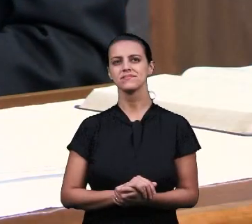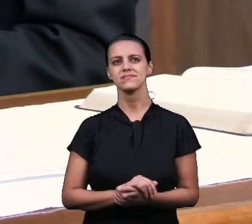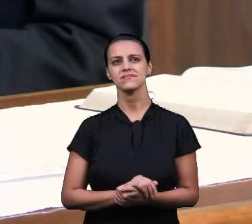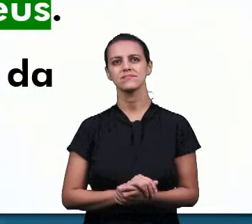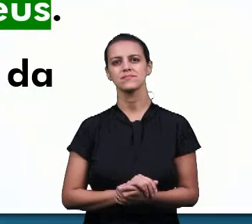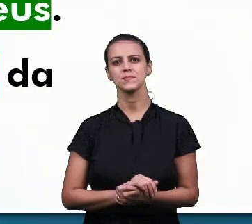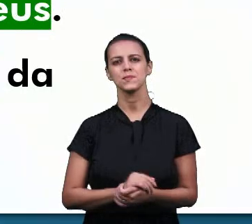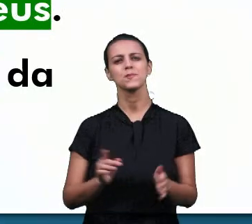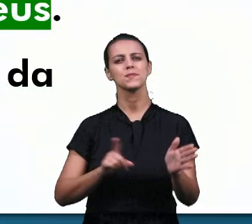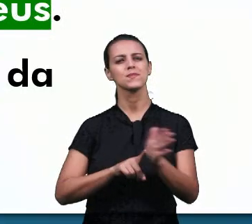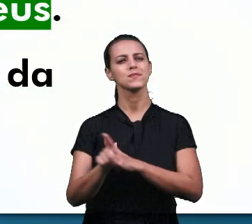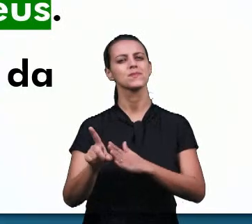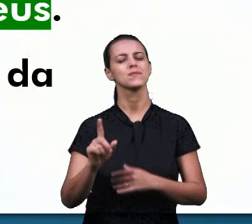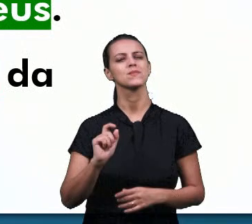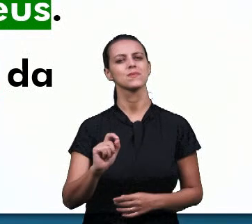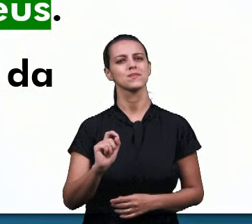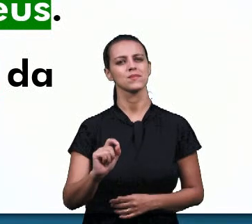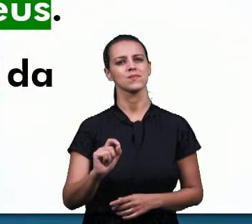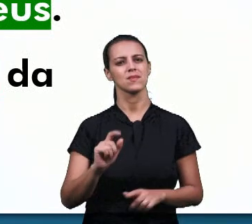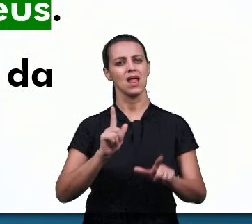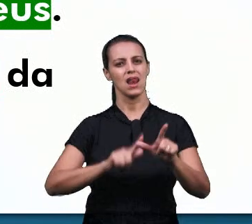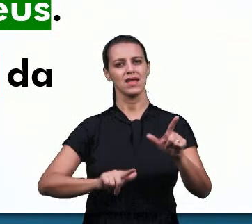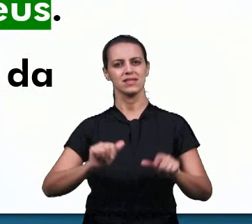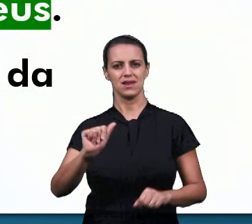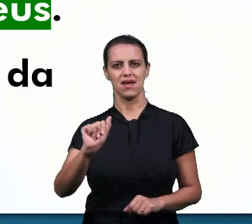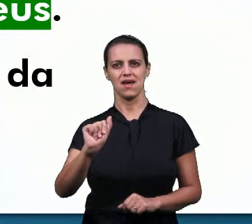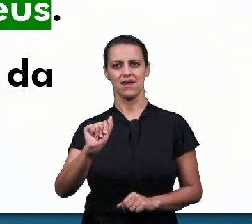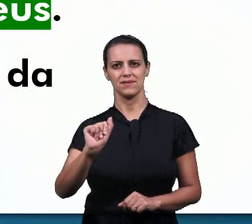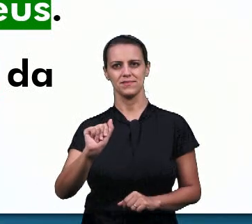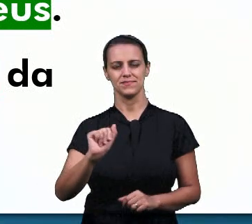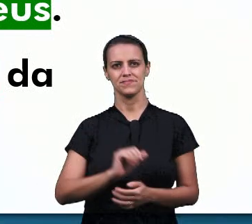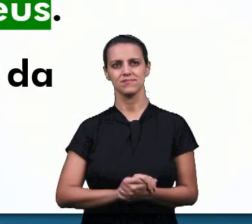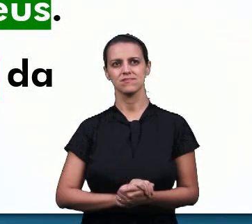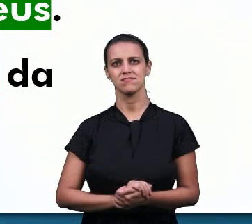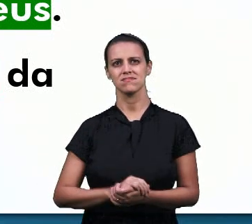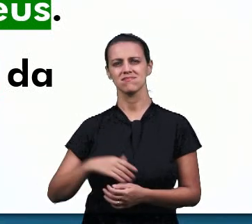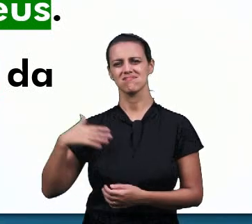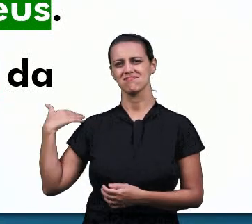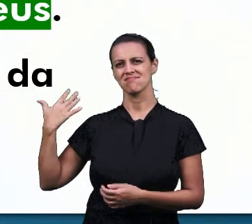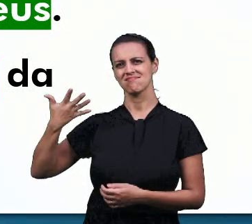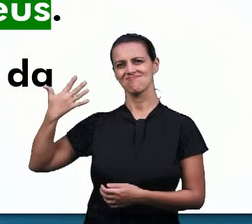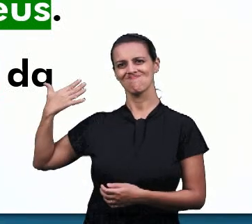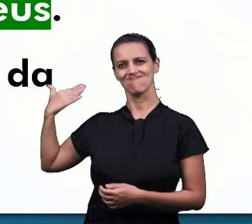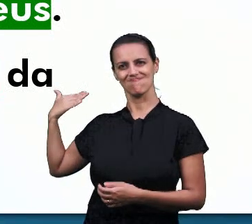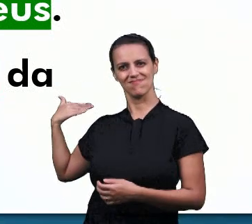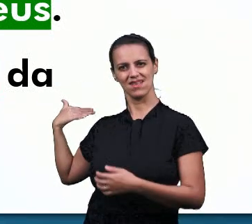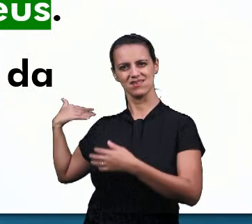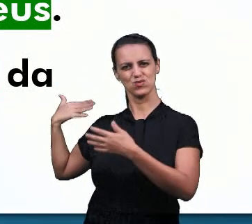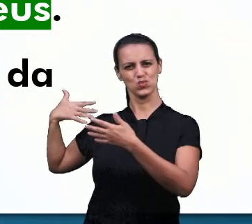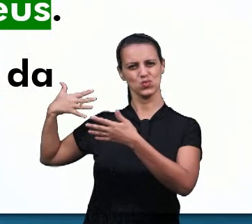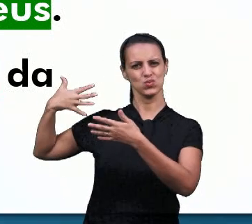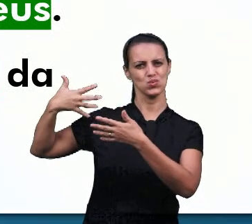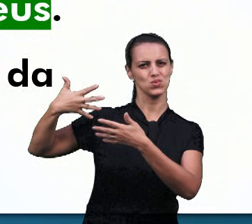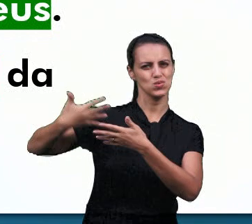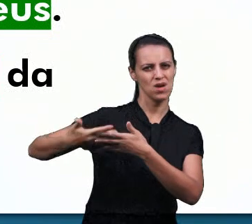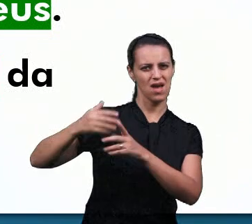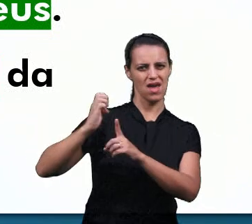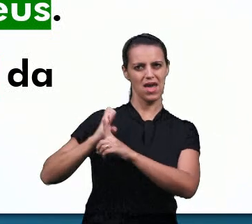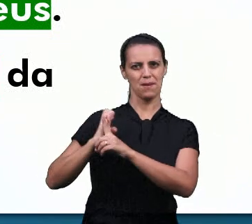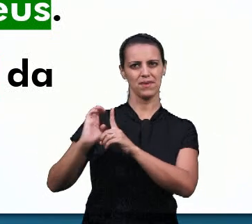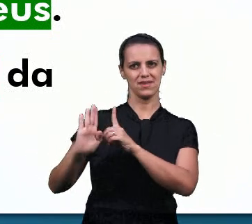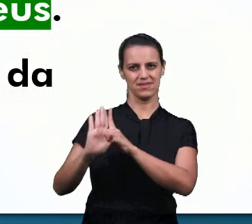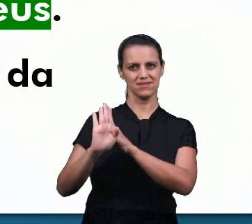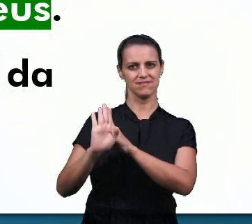disait, question 1 et A. Donc, dans le dernier sujet traité dans notre EBD, École